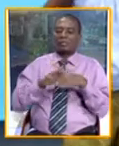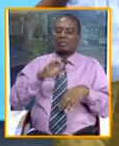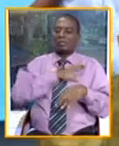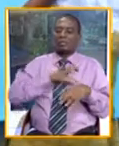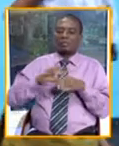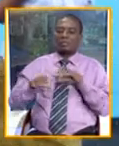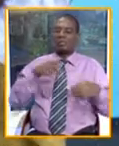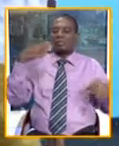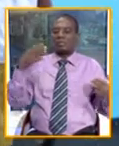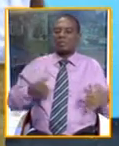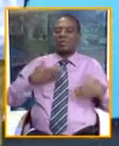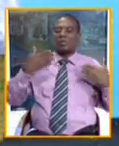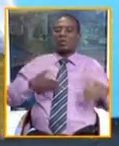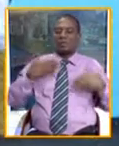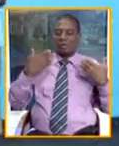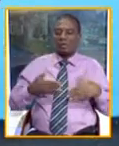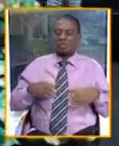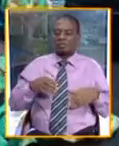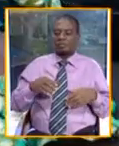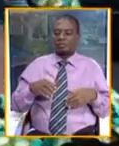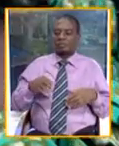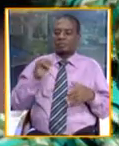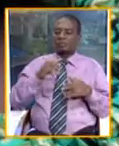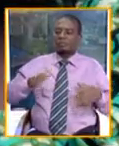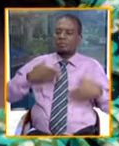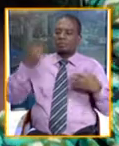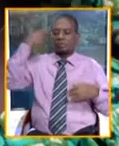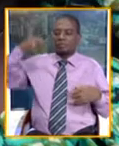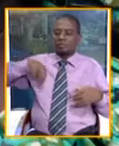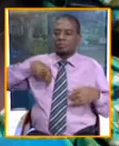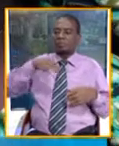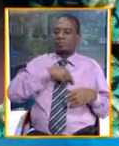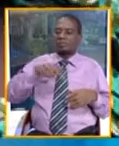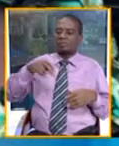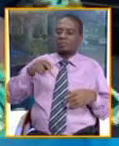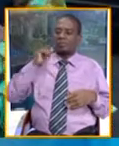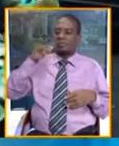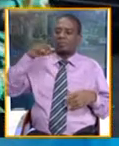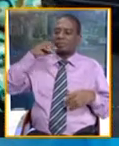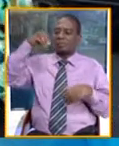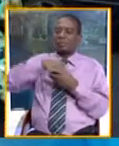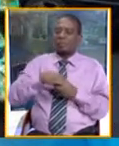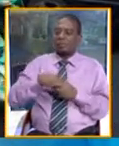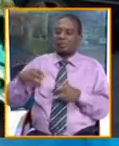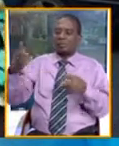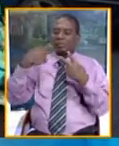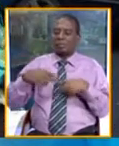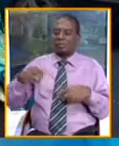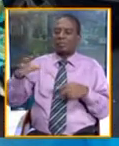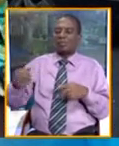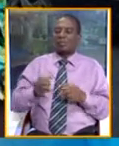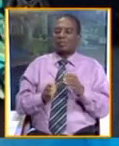ça fait chaud au cœur. Nous sommes vraiment heureuses. C'est une joie pour nous. Les femmes sont dedans. On est venu, on a pris le quart des 5